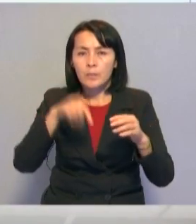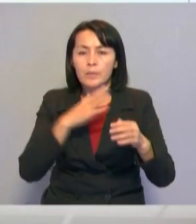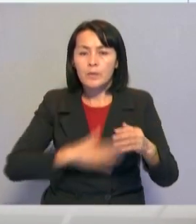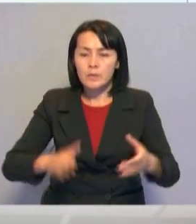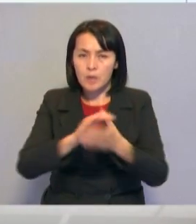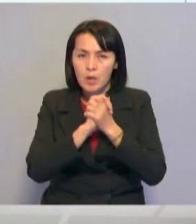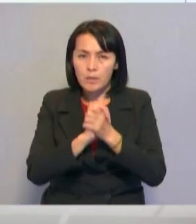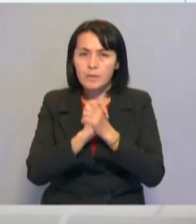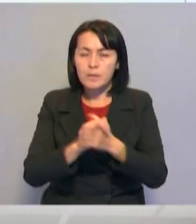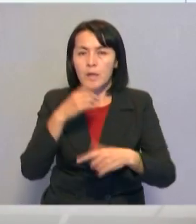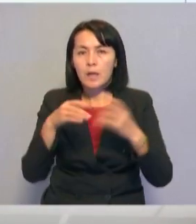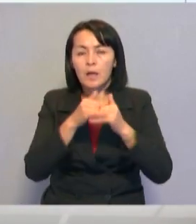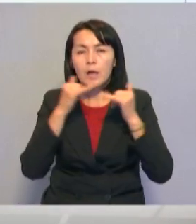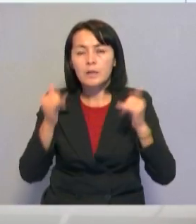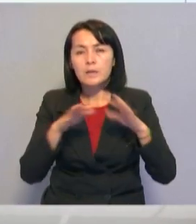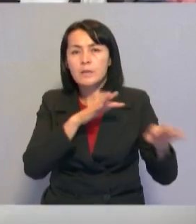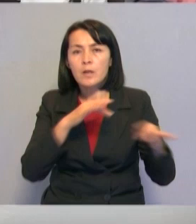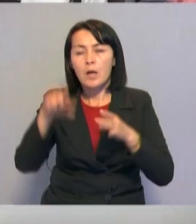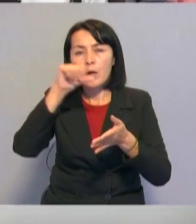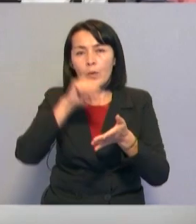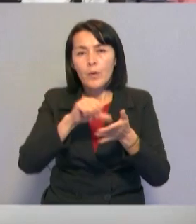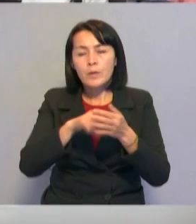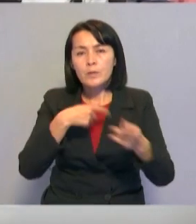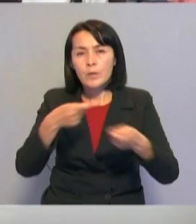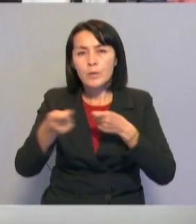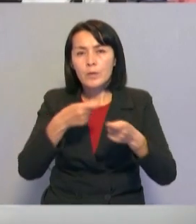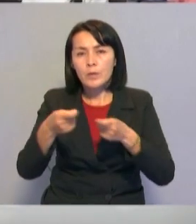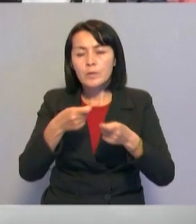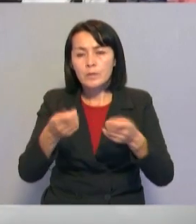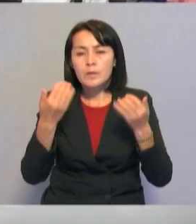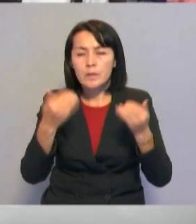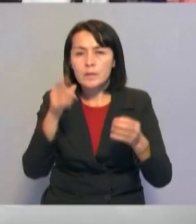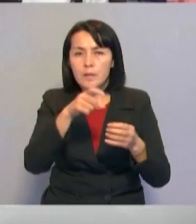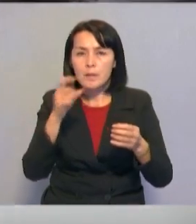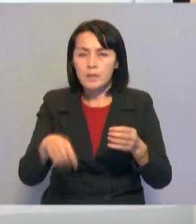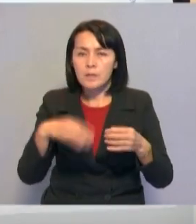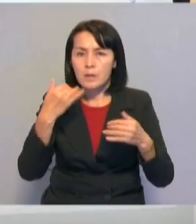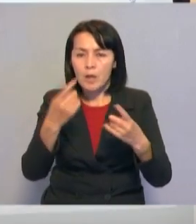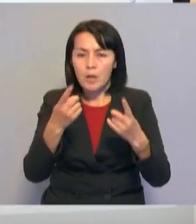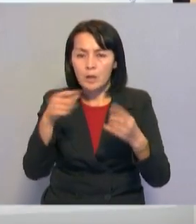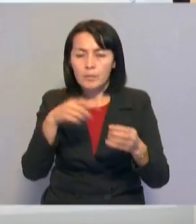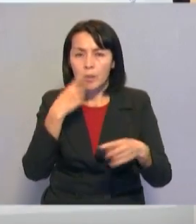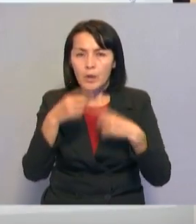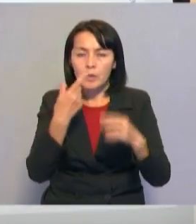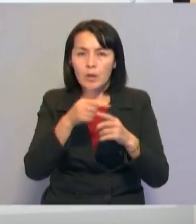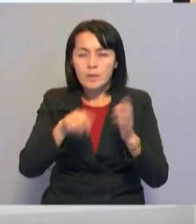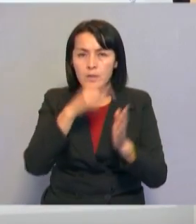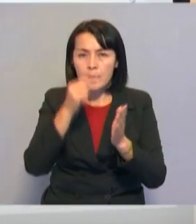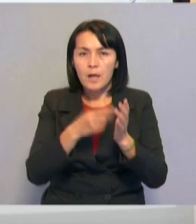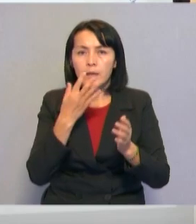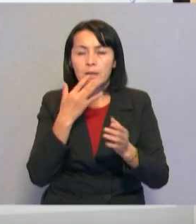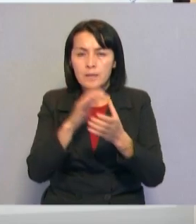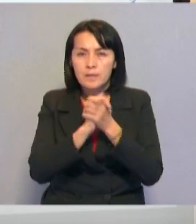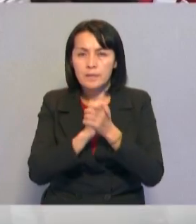стабильность, гарант единства и процветания», а в мероприятии приняли участие руководители управления и представители интеллигенции, которые обсудили вопросы